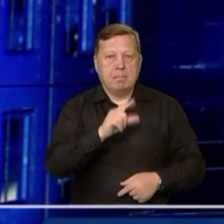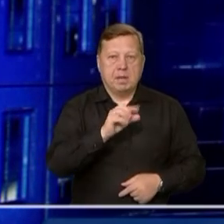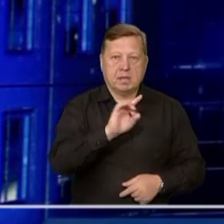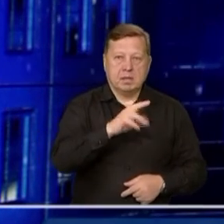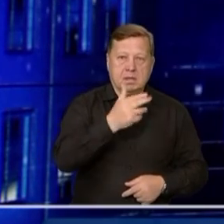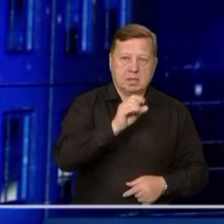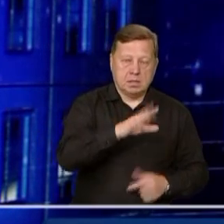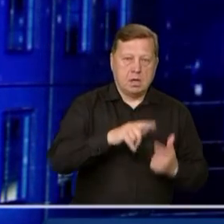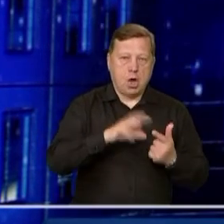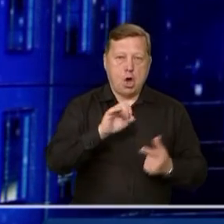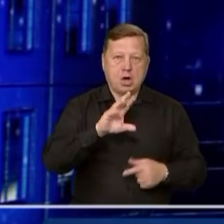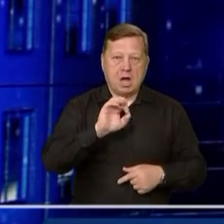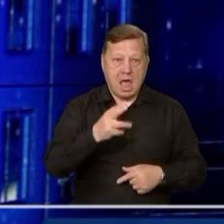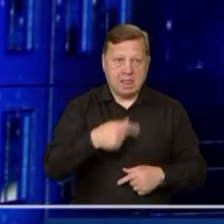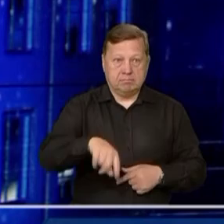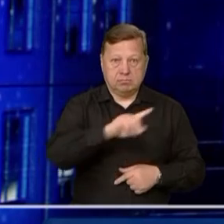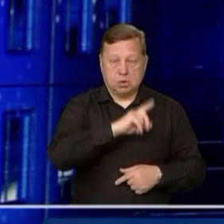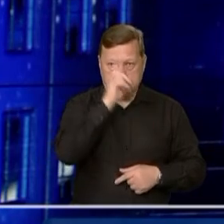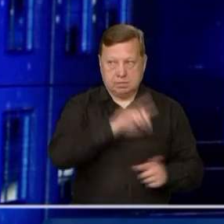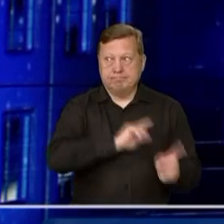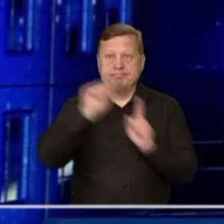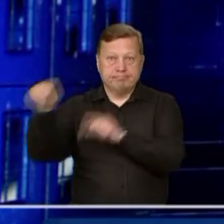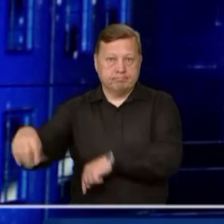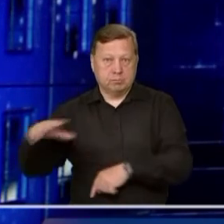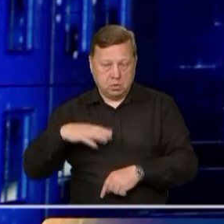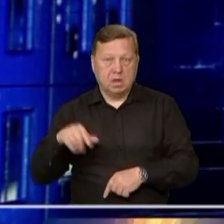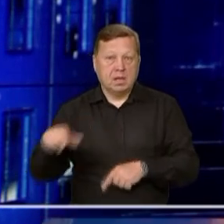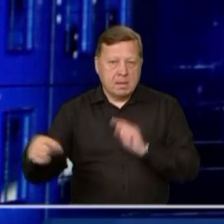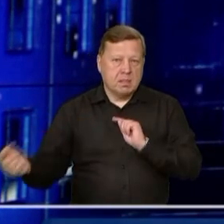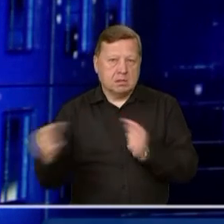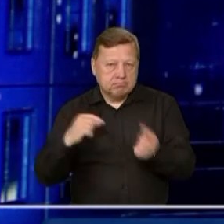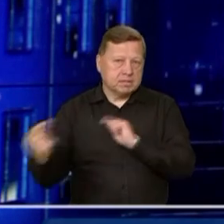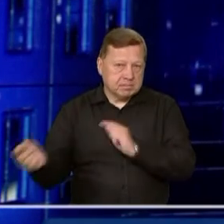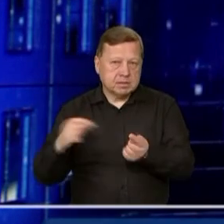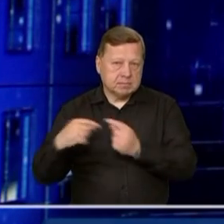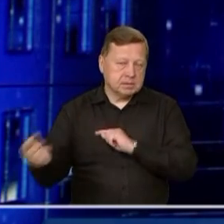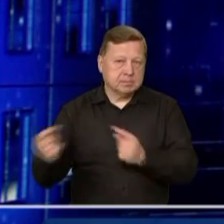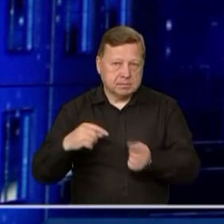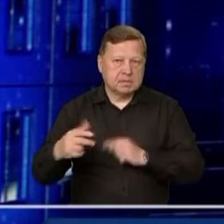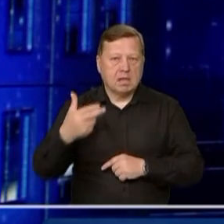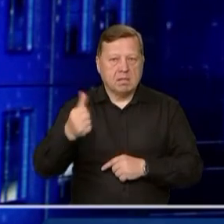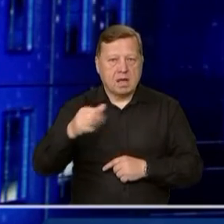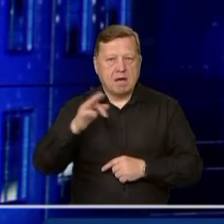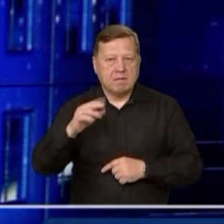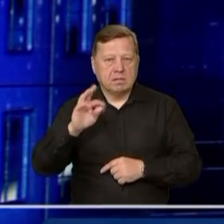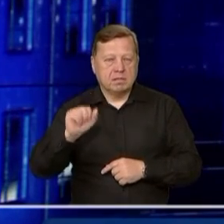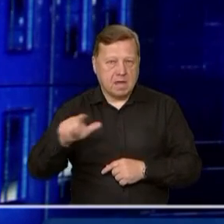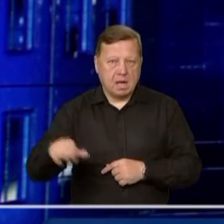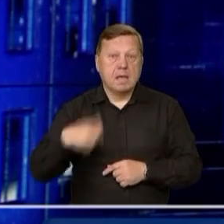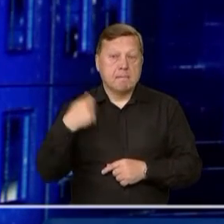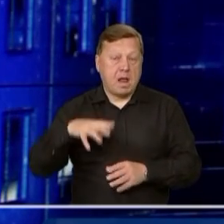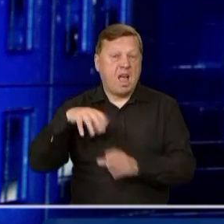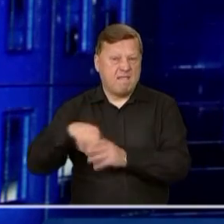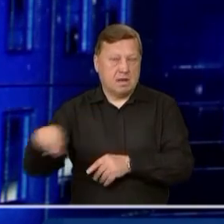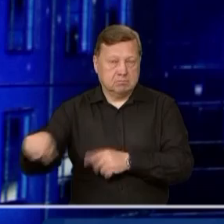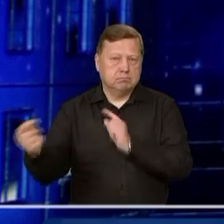na miejscu. Była bardzo wczoraj długa dyskusja do późnych godzin z przedstawicielami sektora naftowego, której prezydent brał udział,